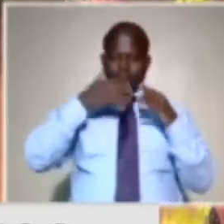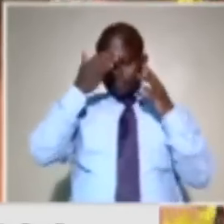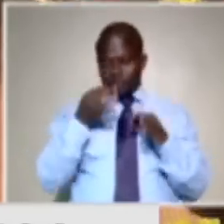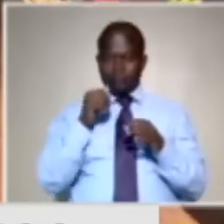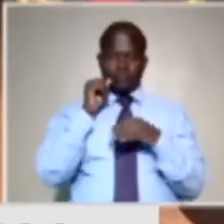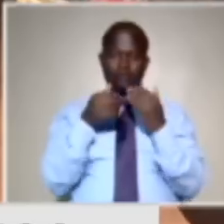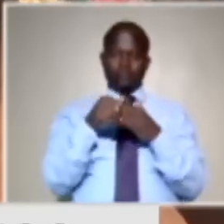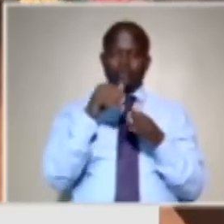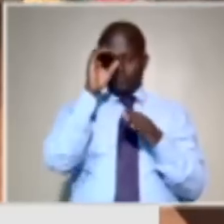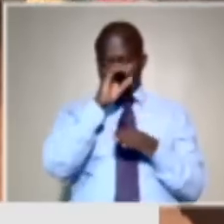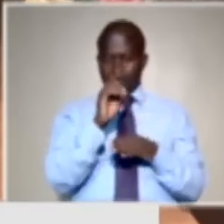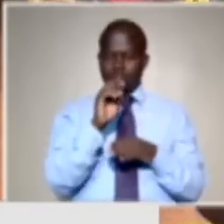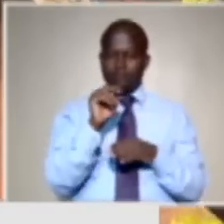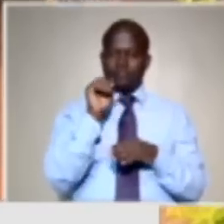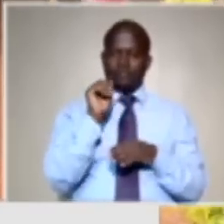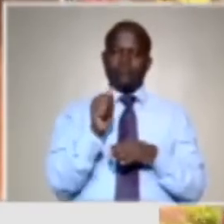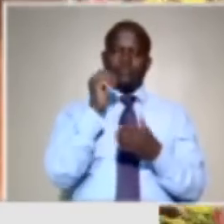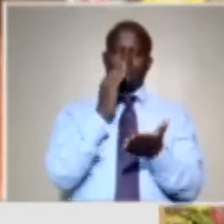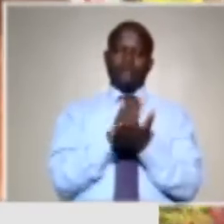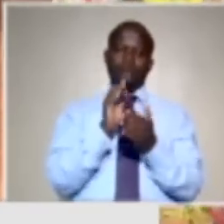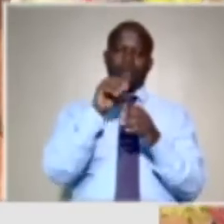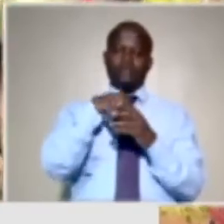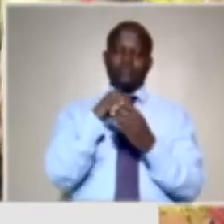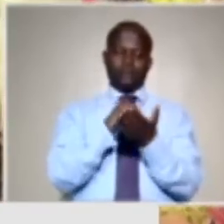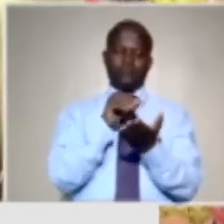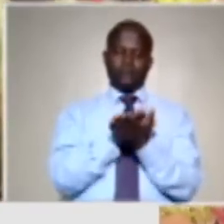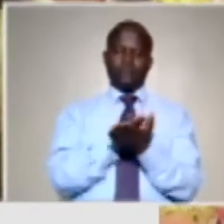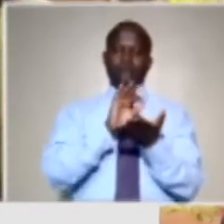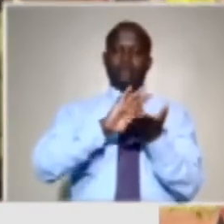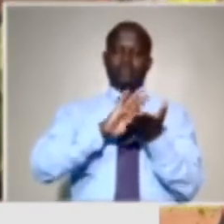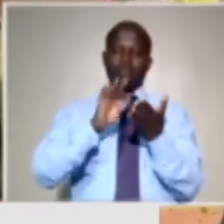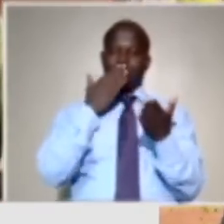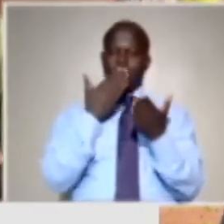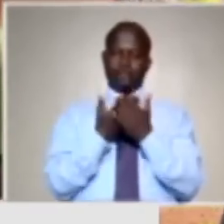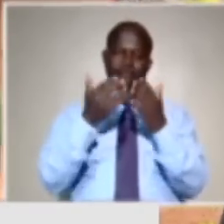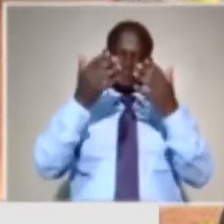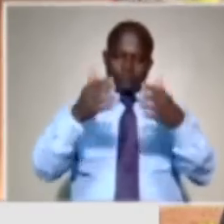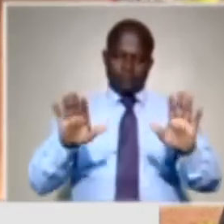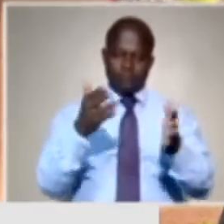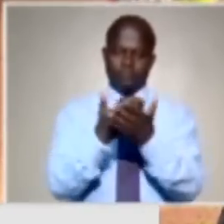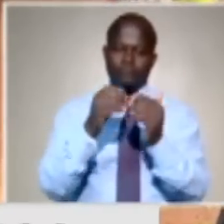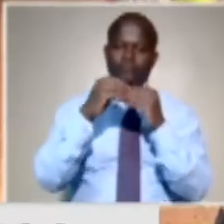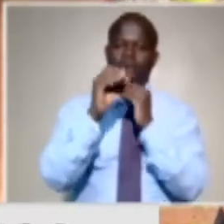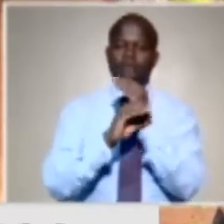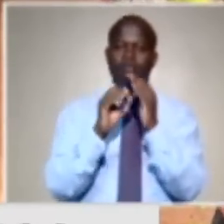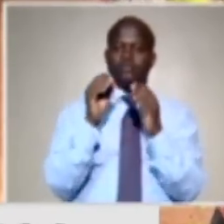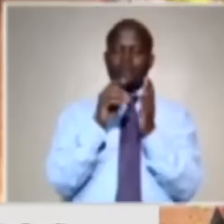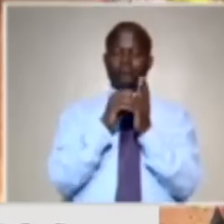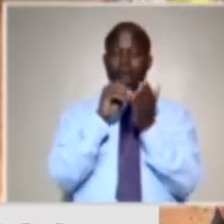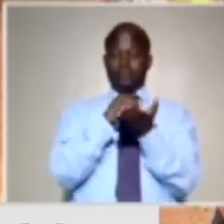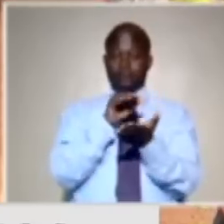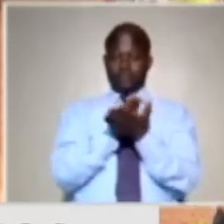njye gupimisha DNA ndabihagaritse tubishyira mu nyandiko mvugo turabyandika neza birarangiza dusaba umuyobozi w'akagari